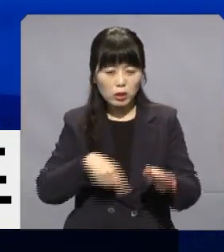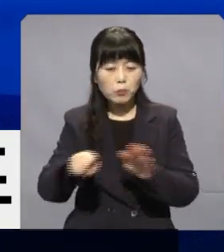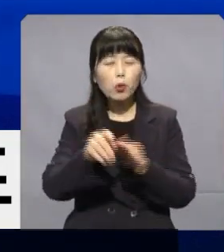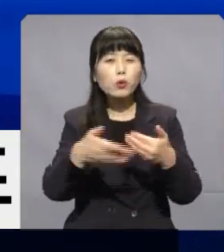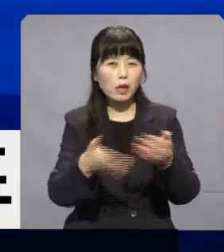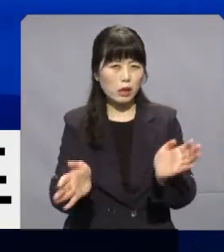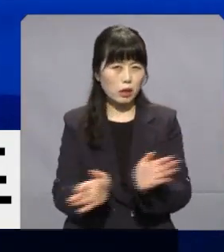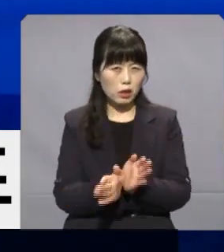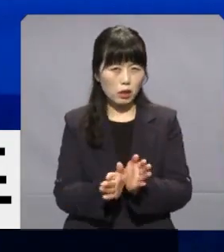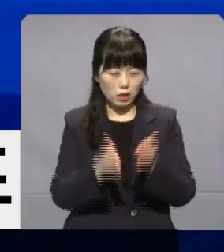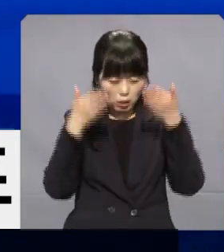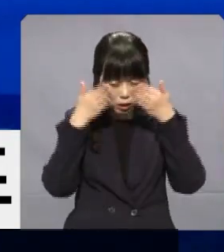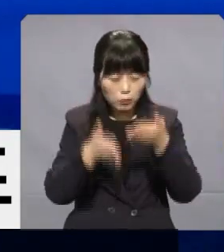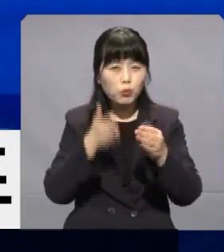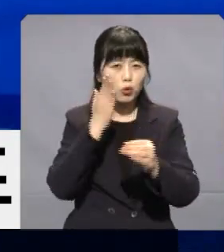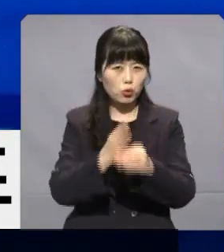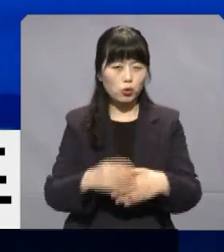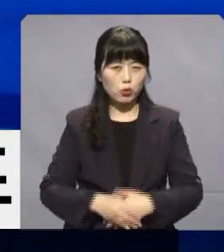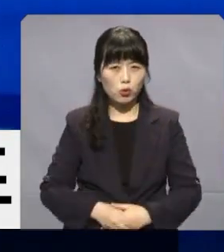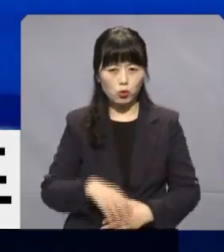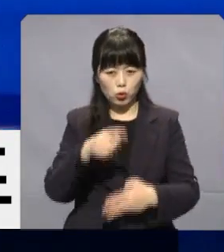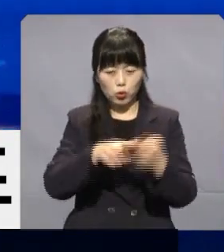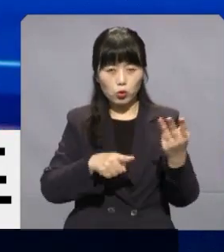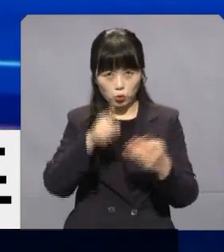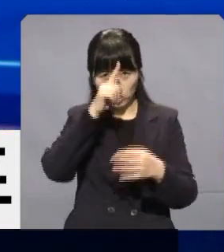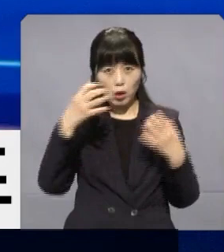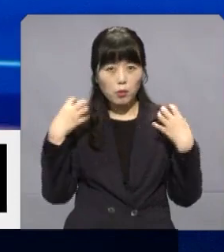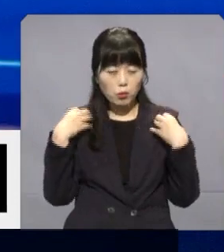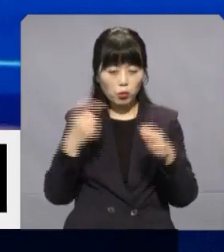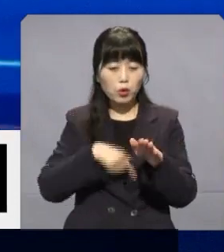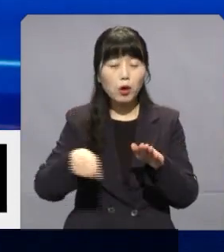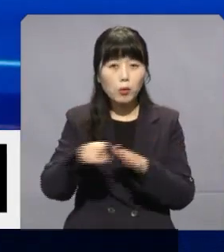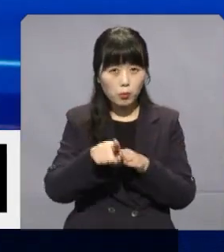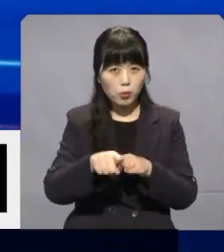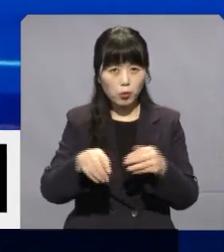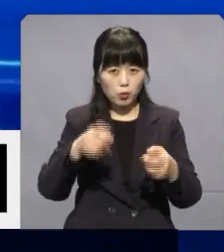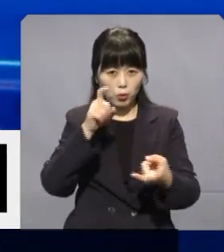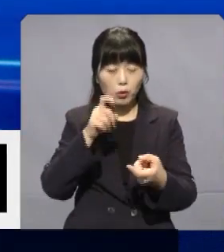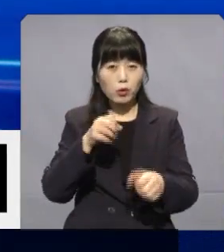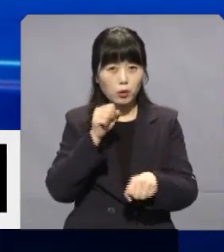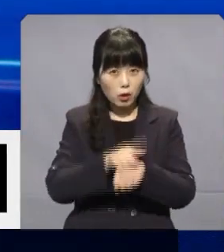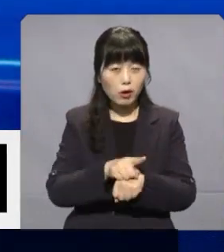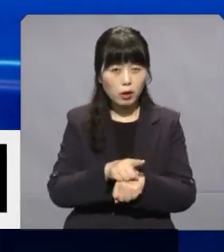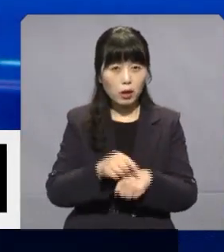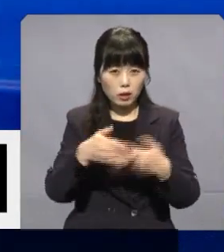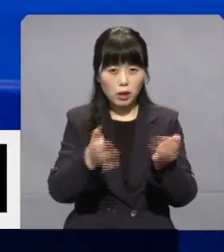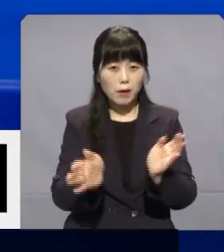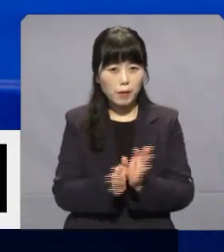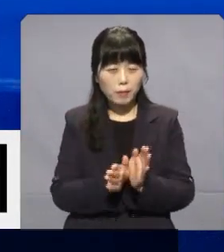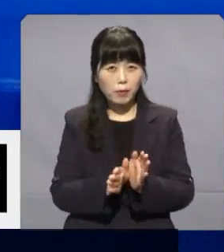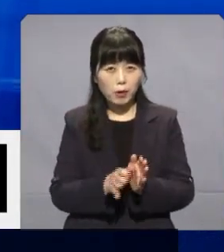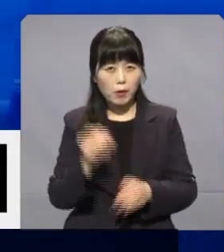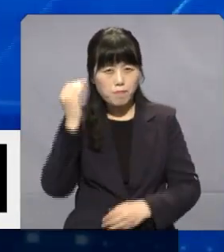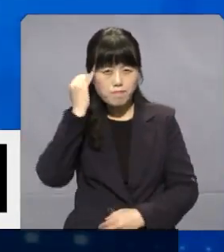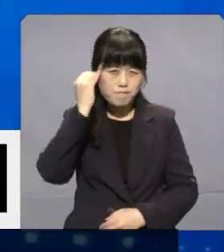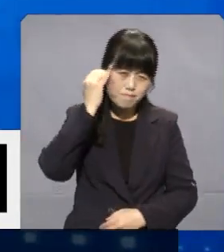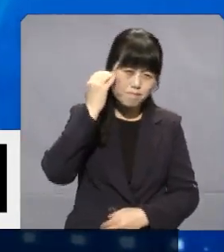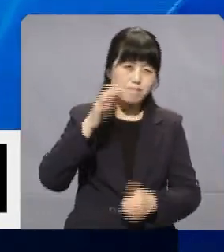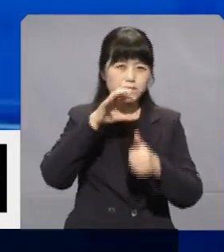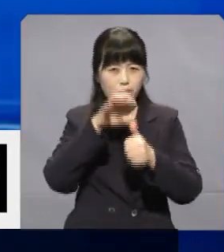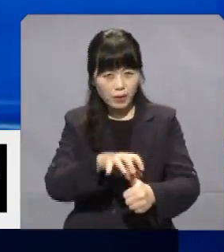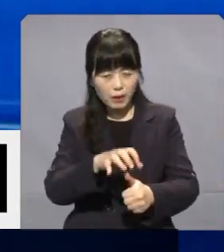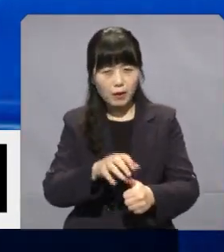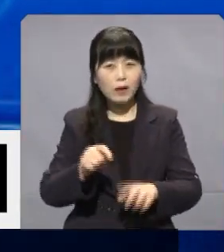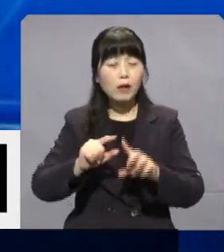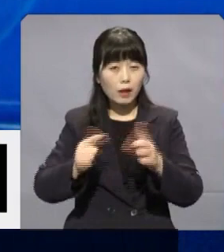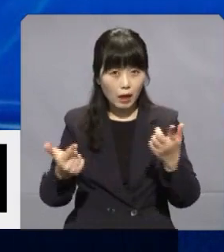국한이 돼 있다 이런 겁니다 그래서 윤성일 정부가 진보성향의 시민단체들을 아까 말씀하신 것처럼 입막음 또는 압박 제가를